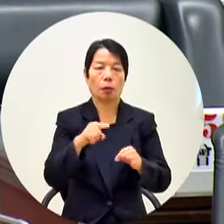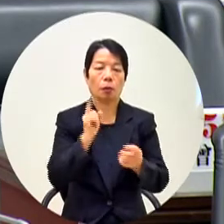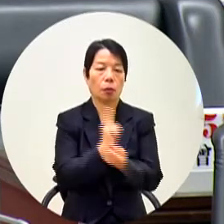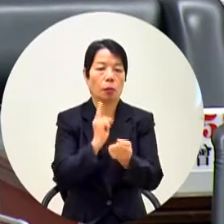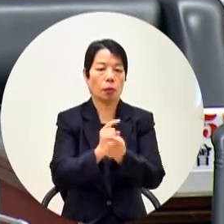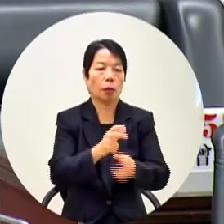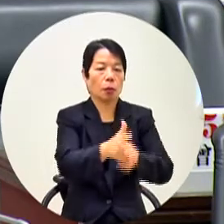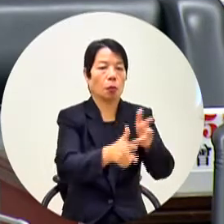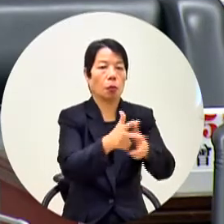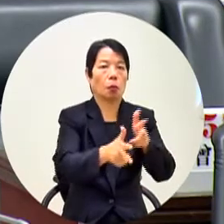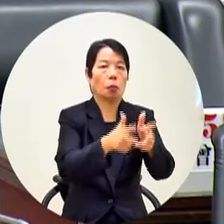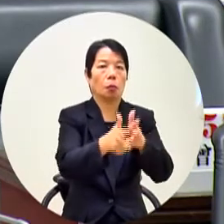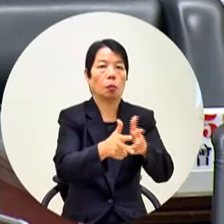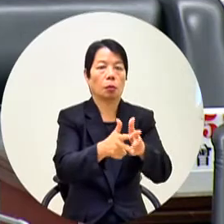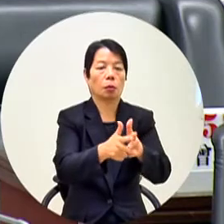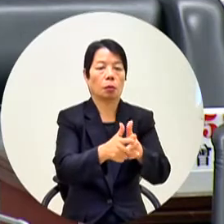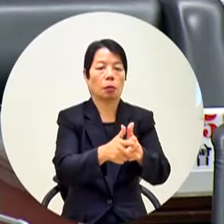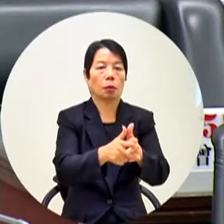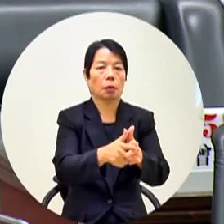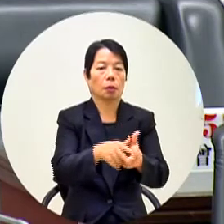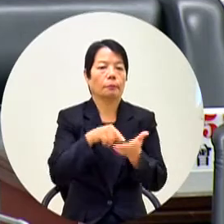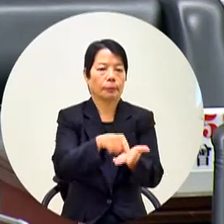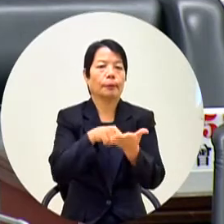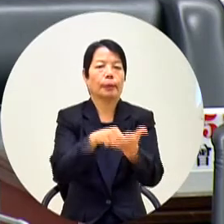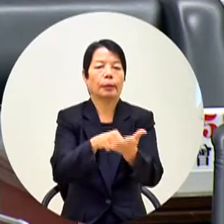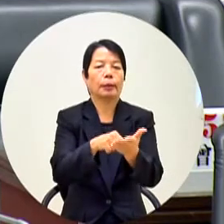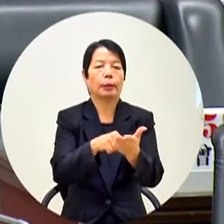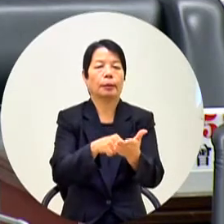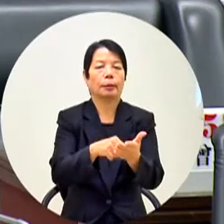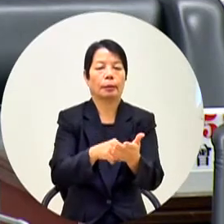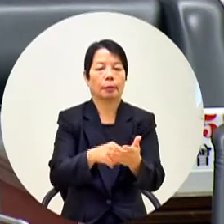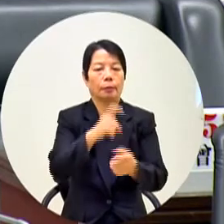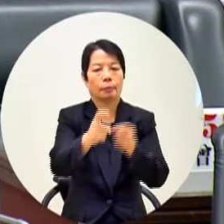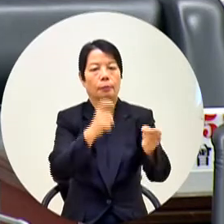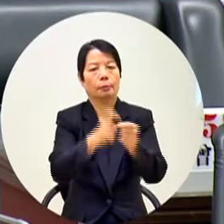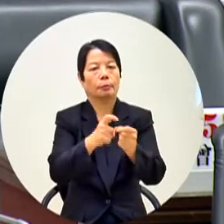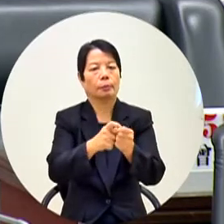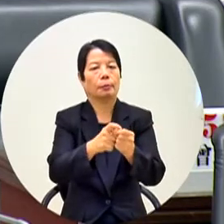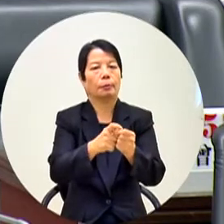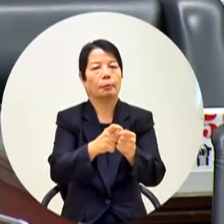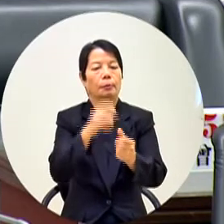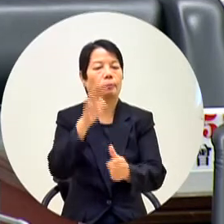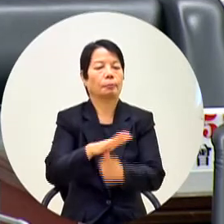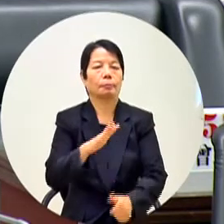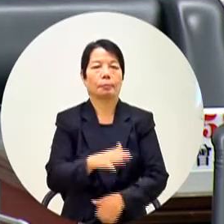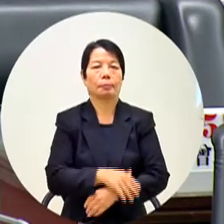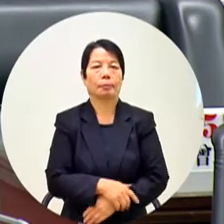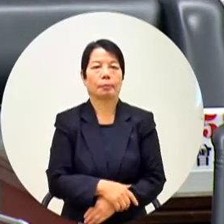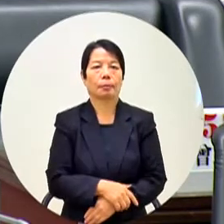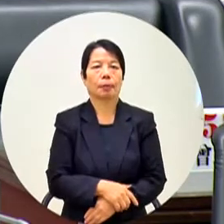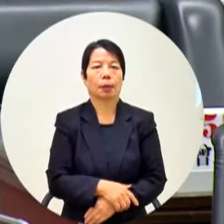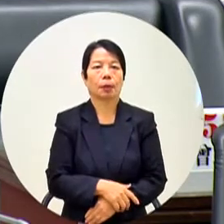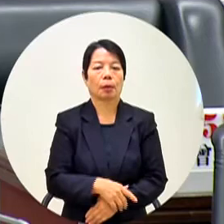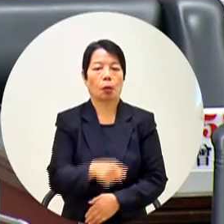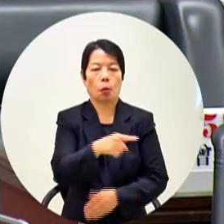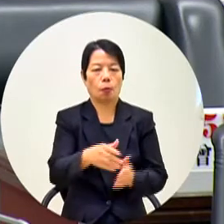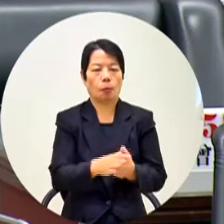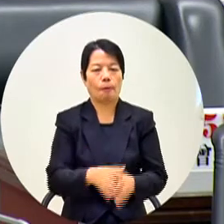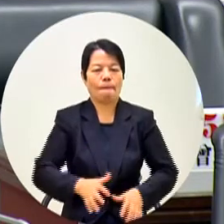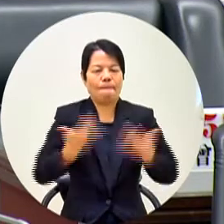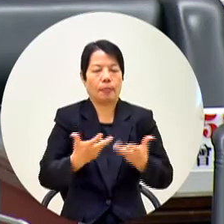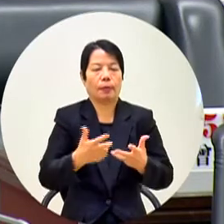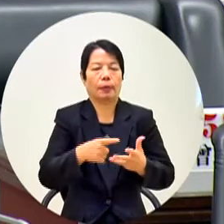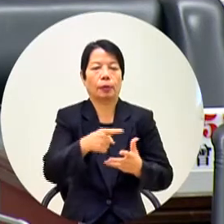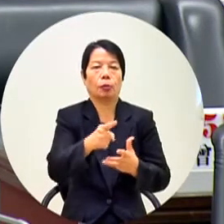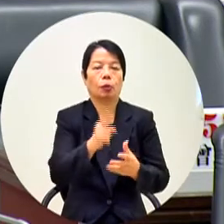记，请十年，请不出来，让我愤而弃商从政，我